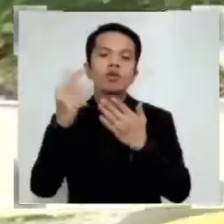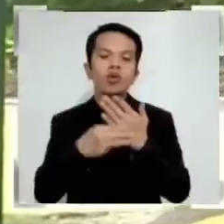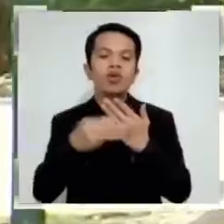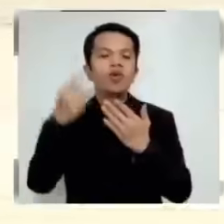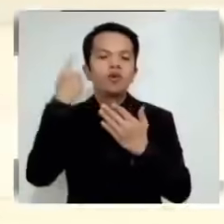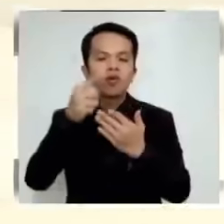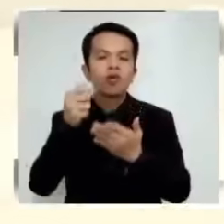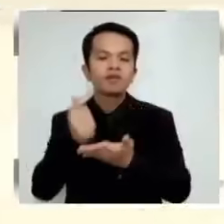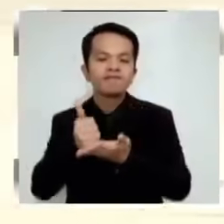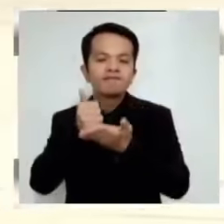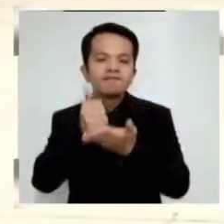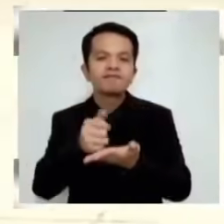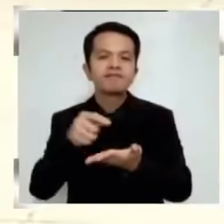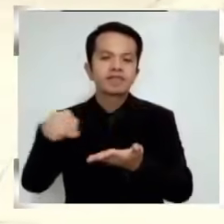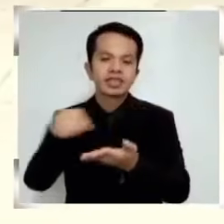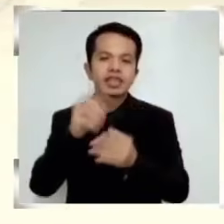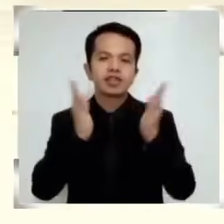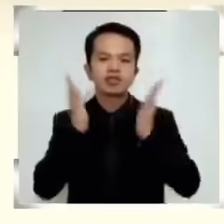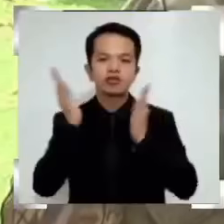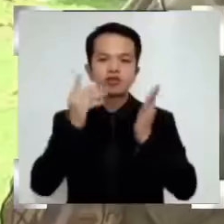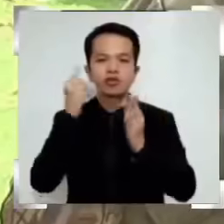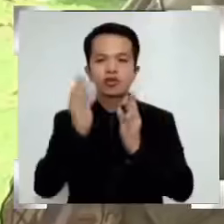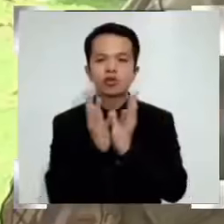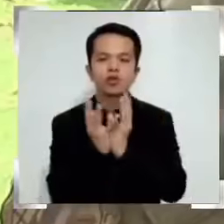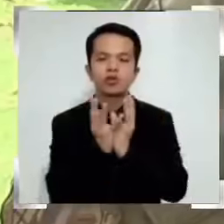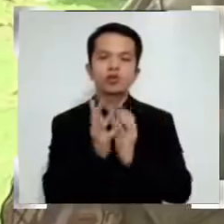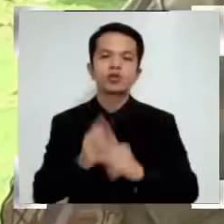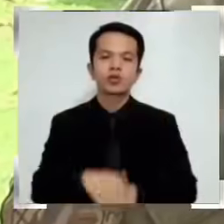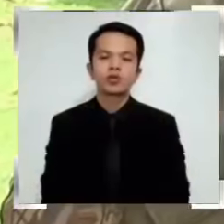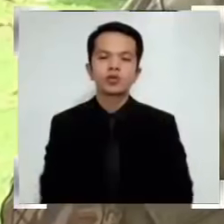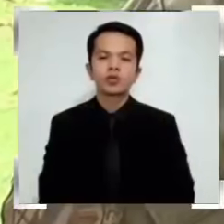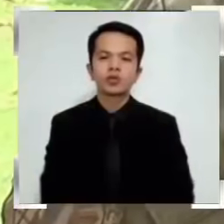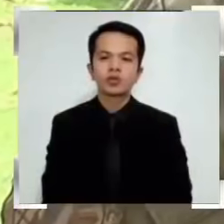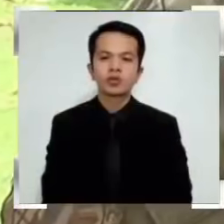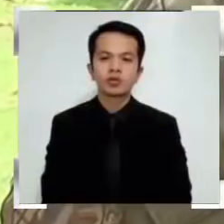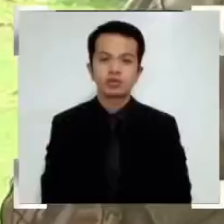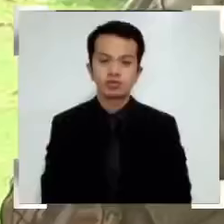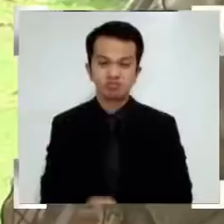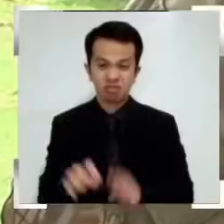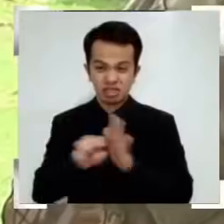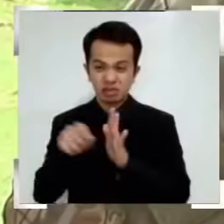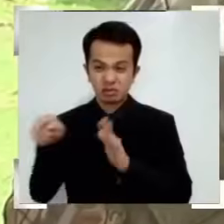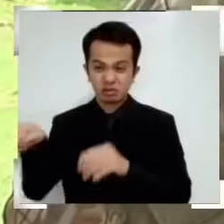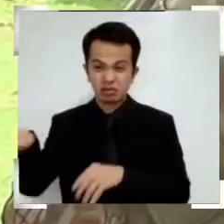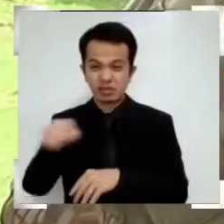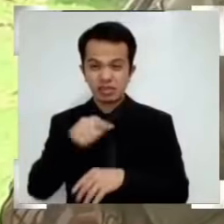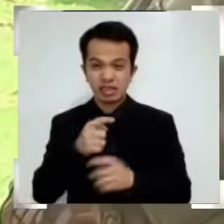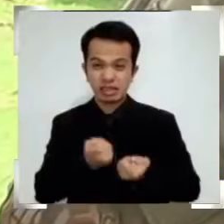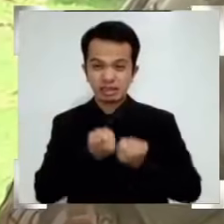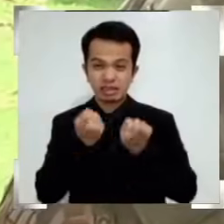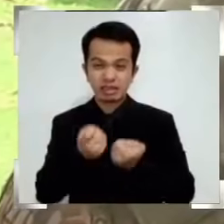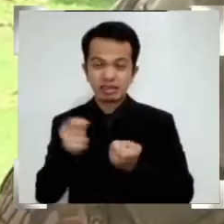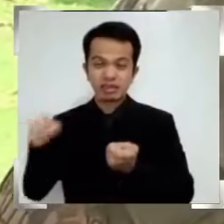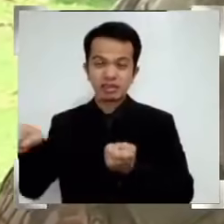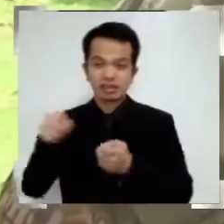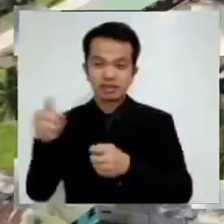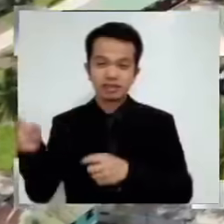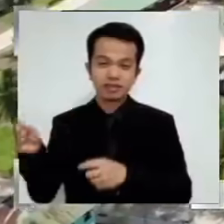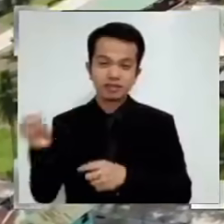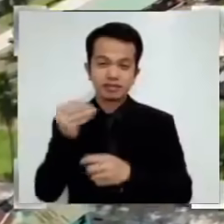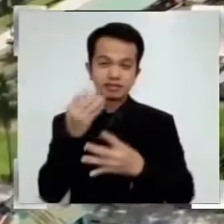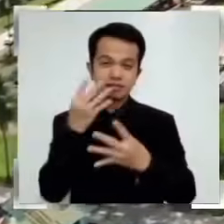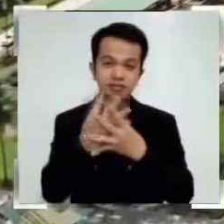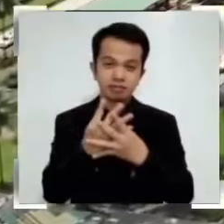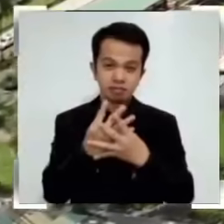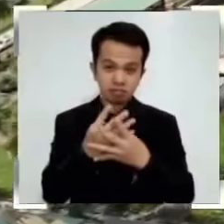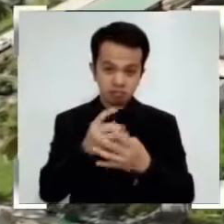lipunan. Mali yung kaisipan na once na nagkasala sila ay wala nang kakayanang magbago.